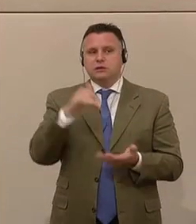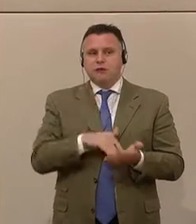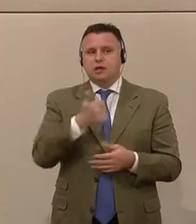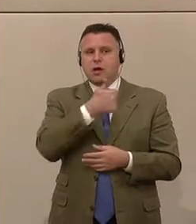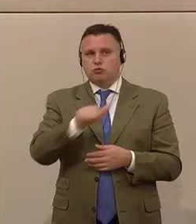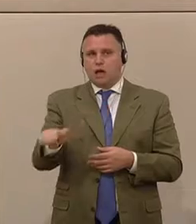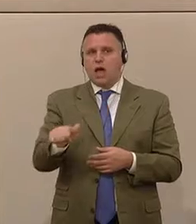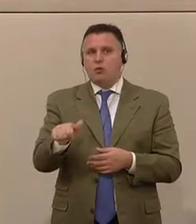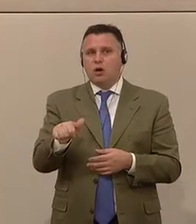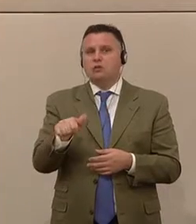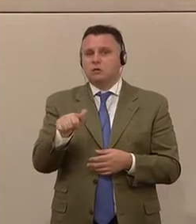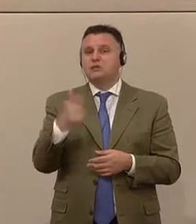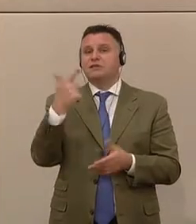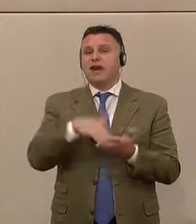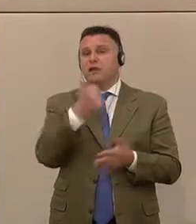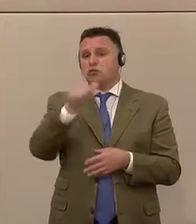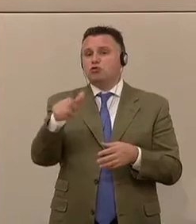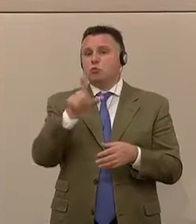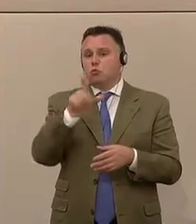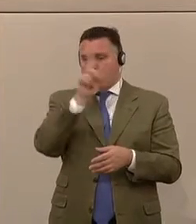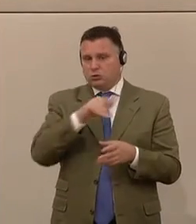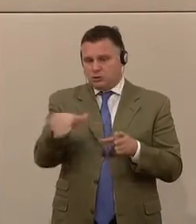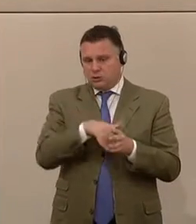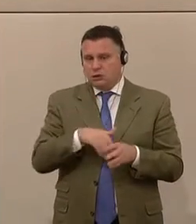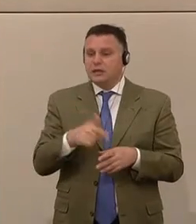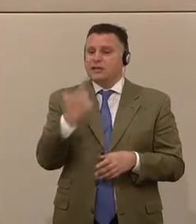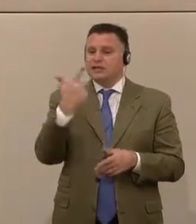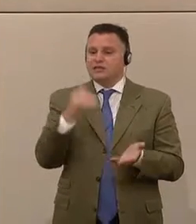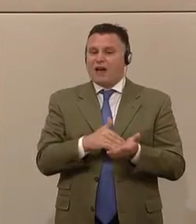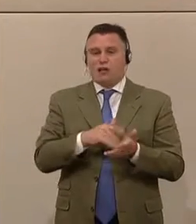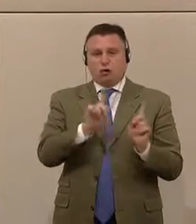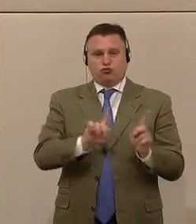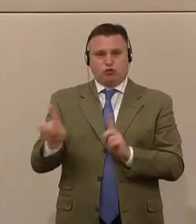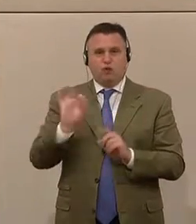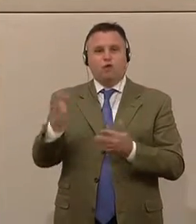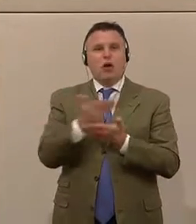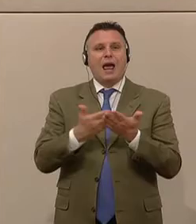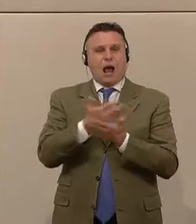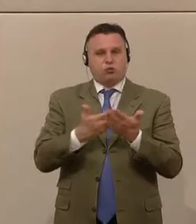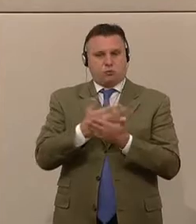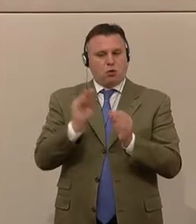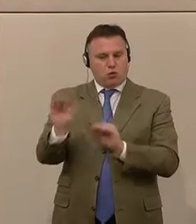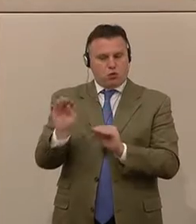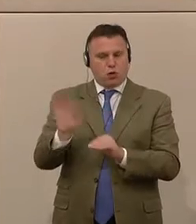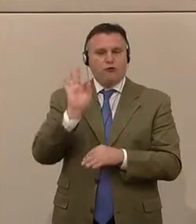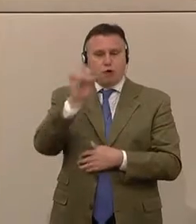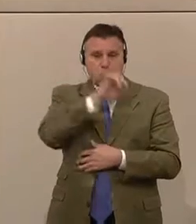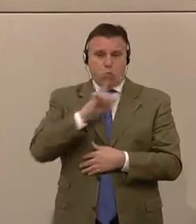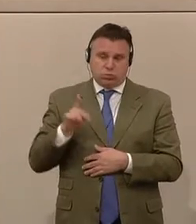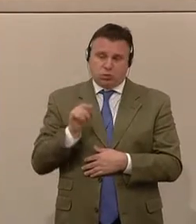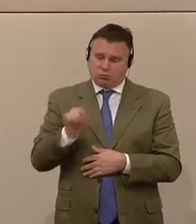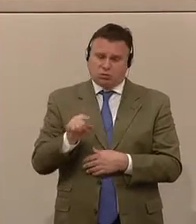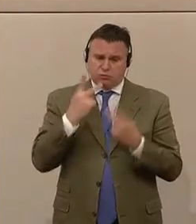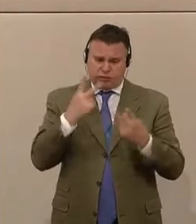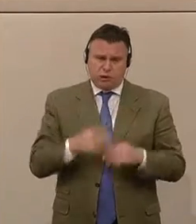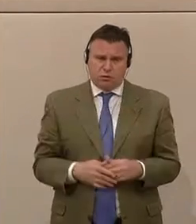2.100 Polizisten mehr und 2.000 Stellen für Ausbildungsplätze mehr bei der Polizei. Und das ist gut so, meine sehr